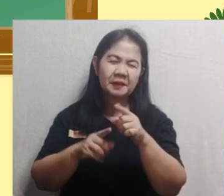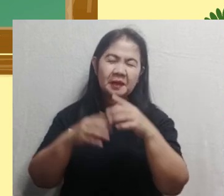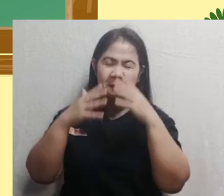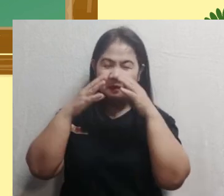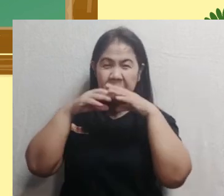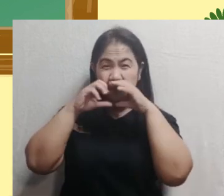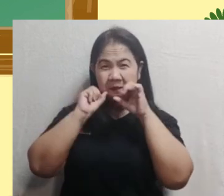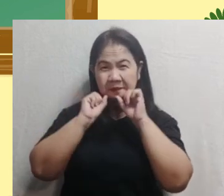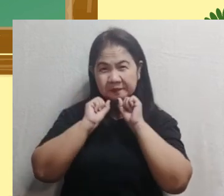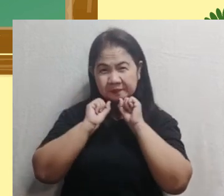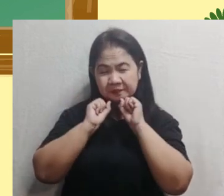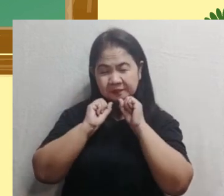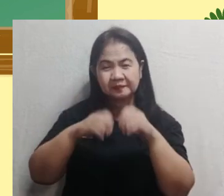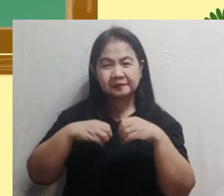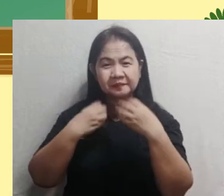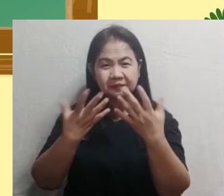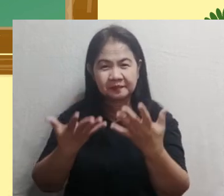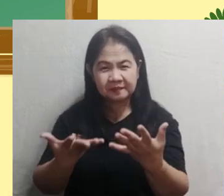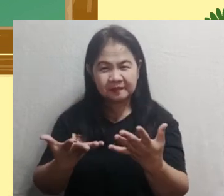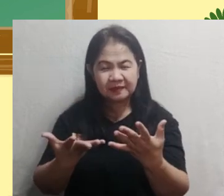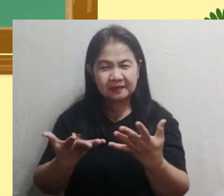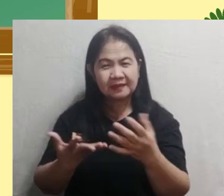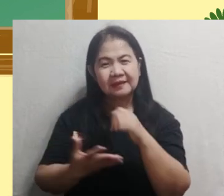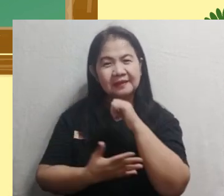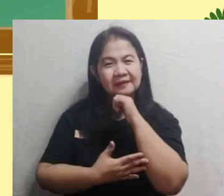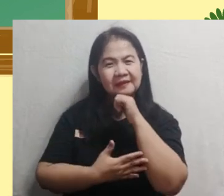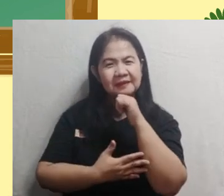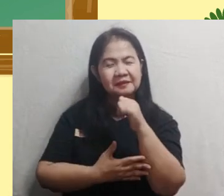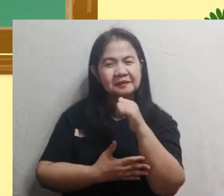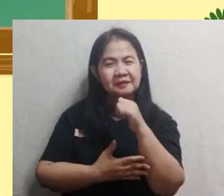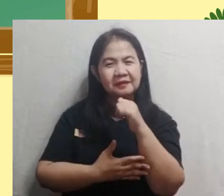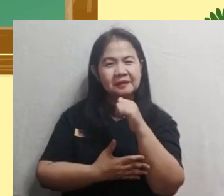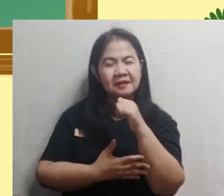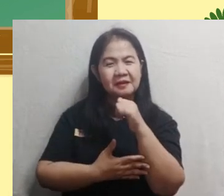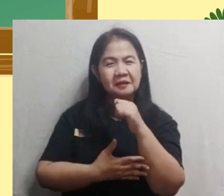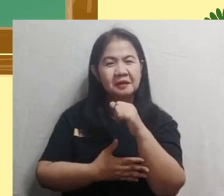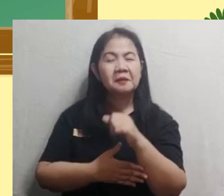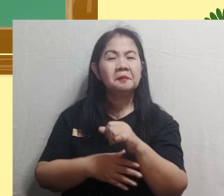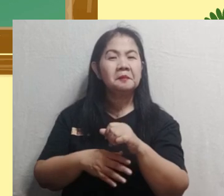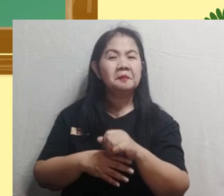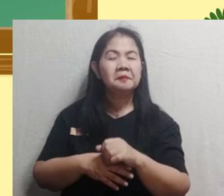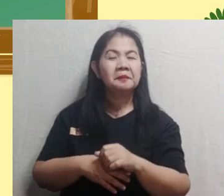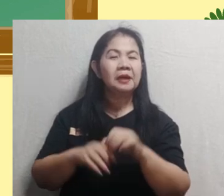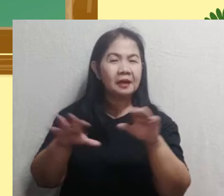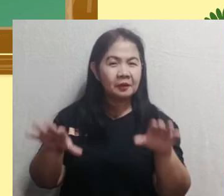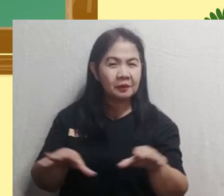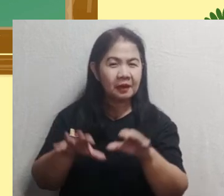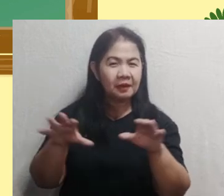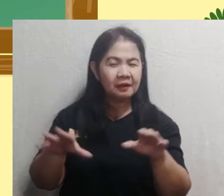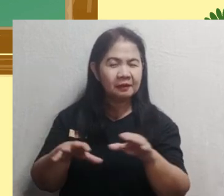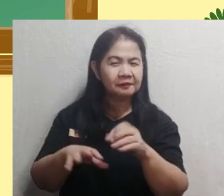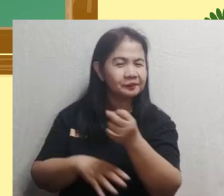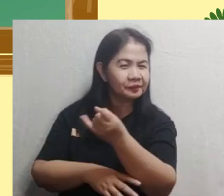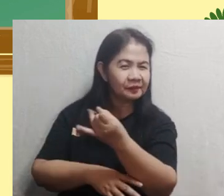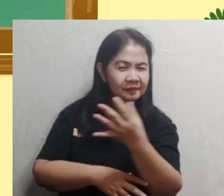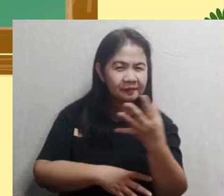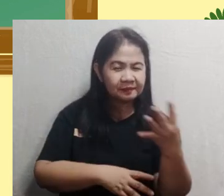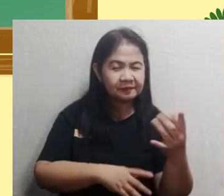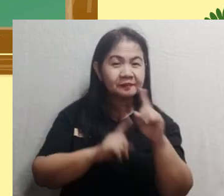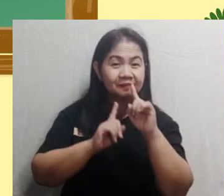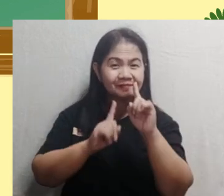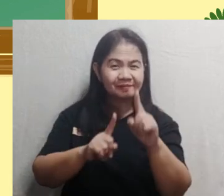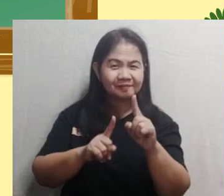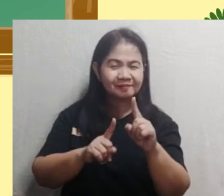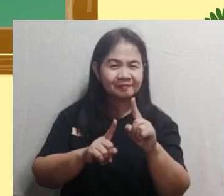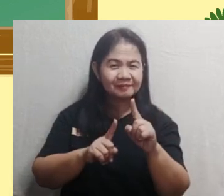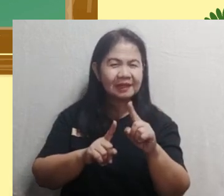ibig sabihin na hindi mo na mapaghuhusay ang ilan sa mga hindi mo nasagot. Galingan mo sa susunod na